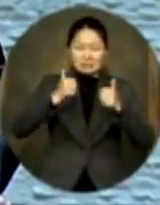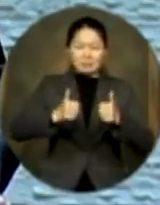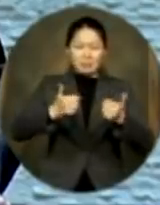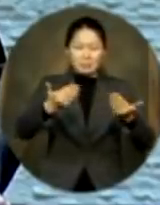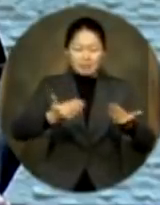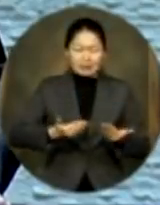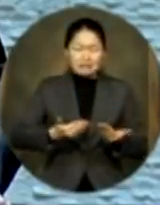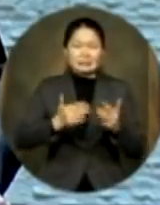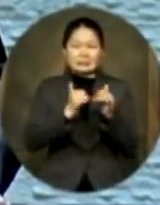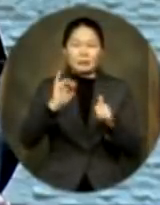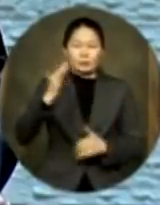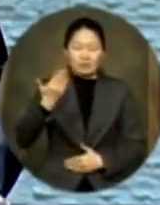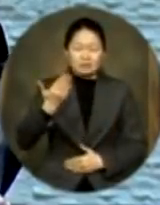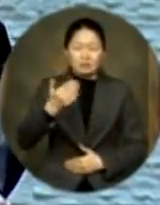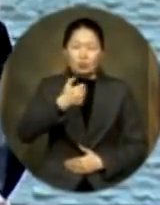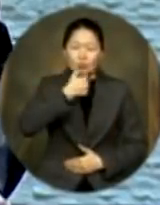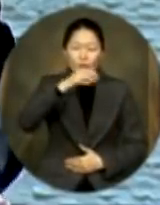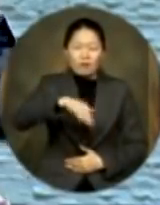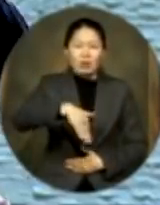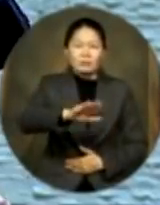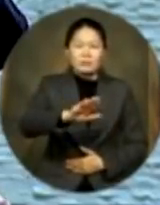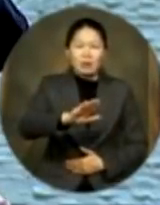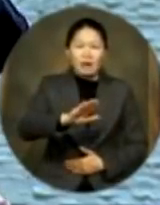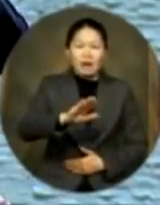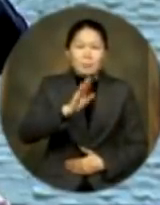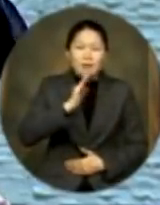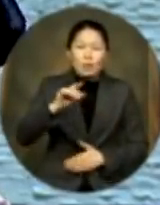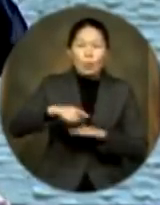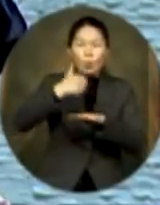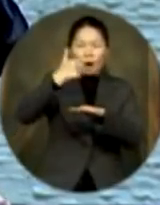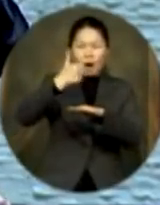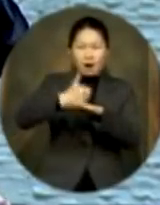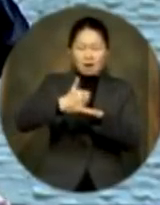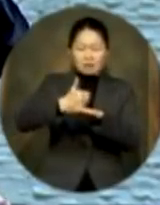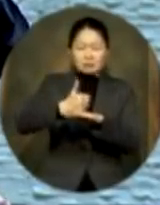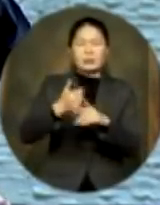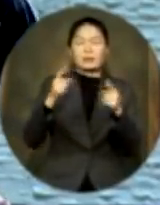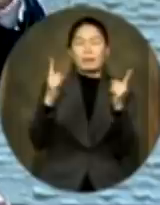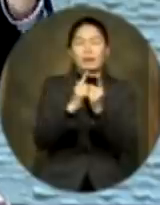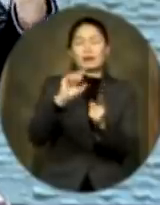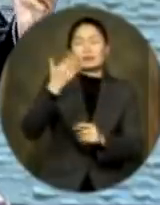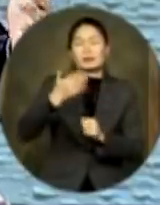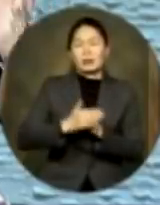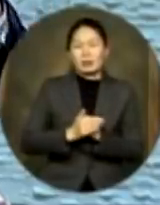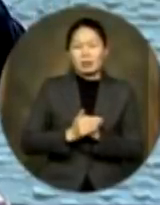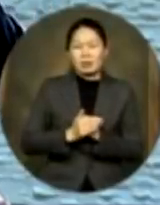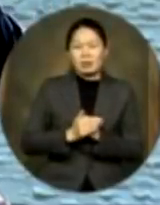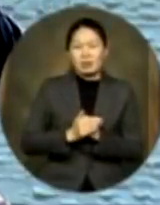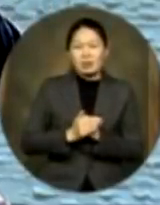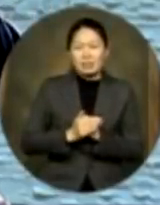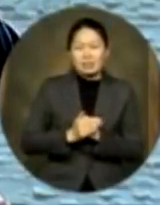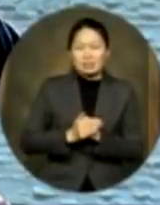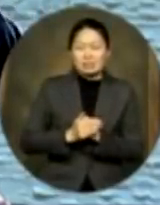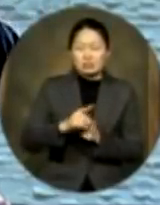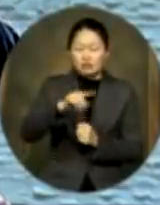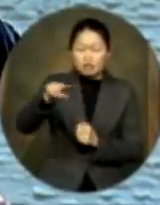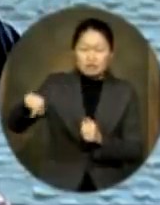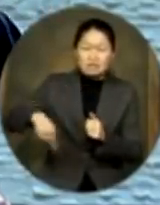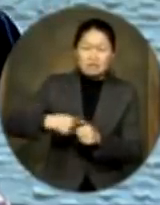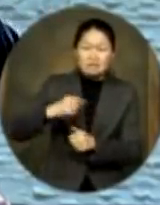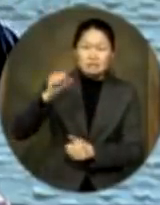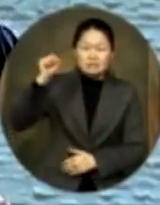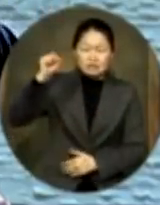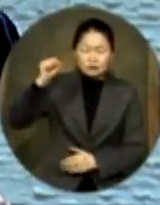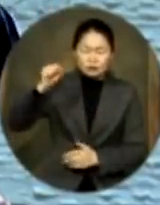가요 황제를 만나는거 로마 황제를 가 이사를 그리고 시위대 뜰의 가치입니다